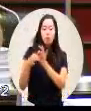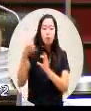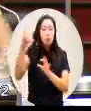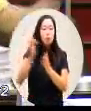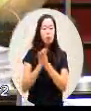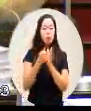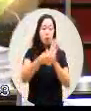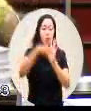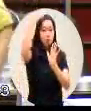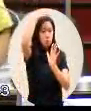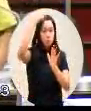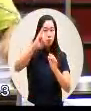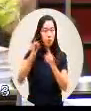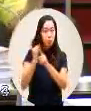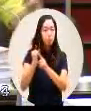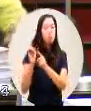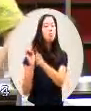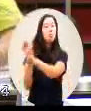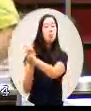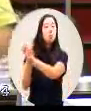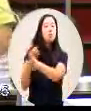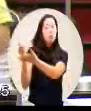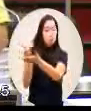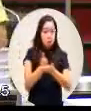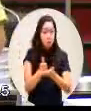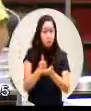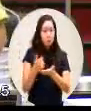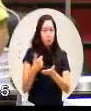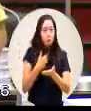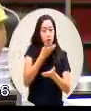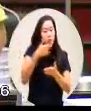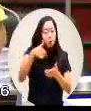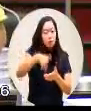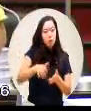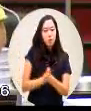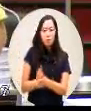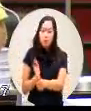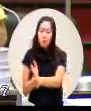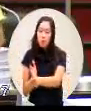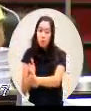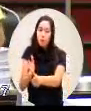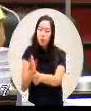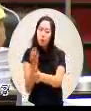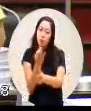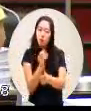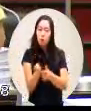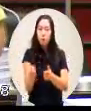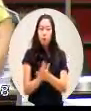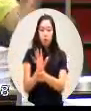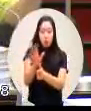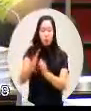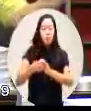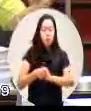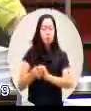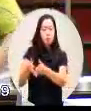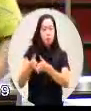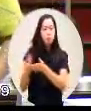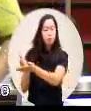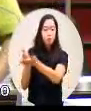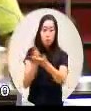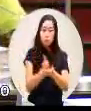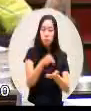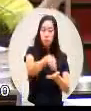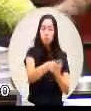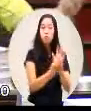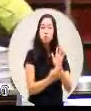小姐通知以来，私底下我甲请教几个问题尔，我嘛讲有必要，我要请伊来议会说